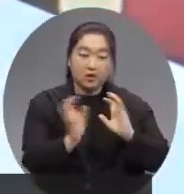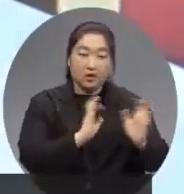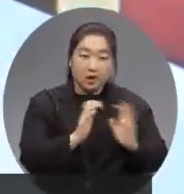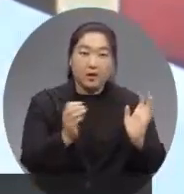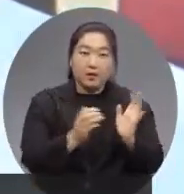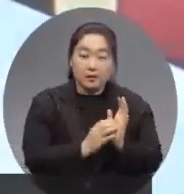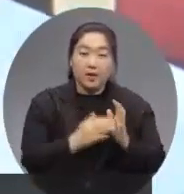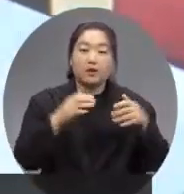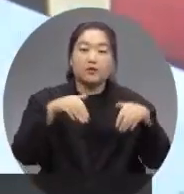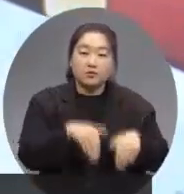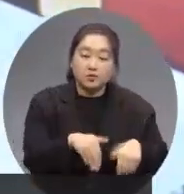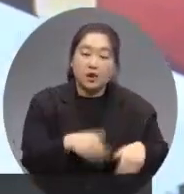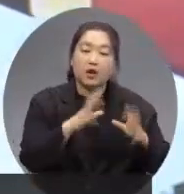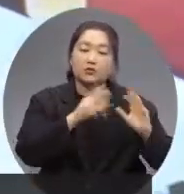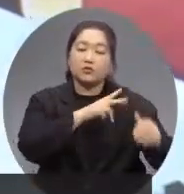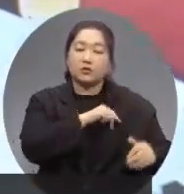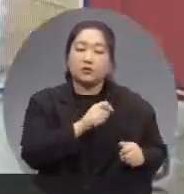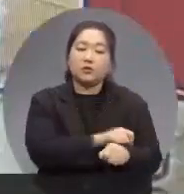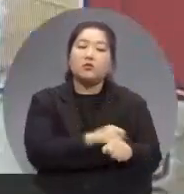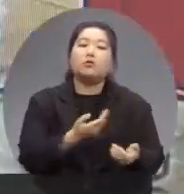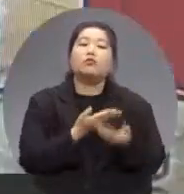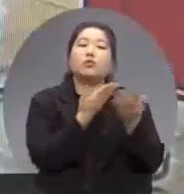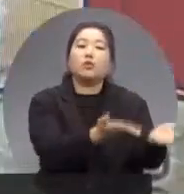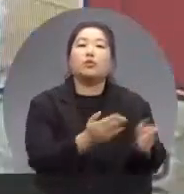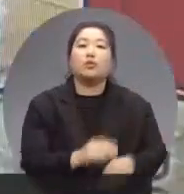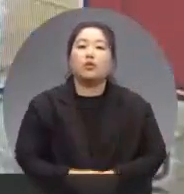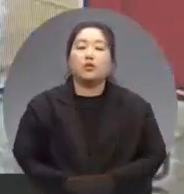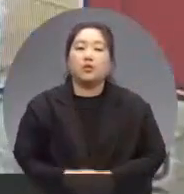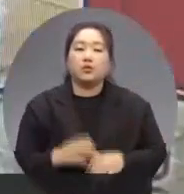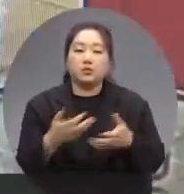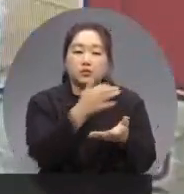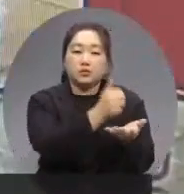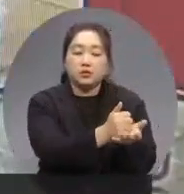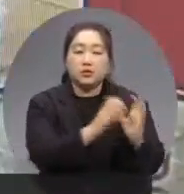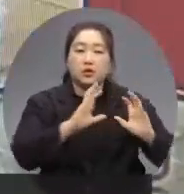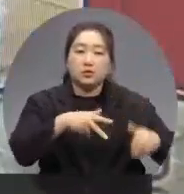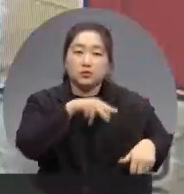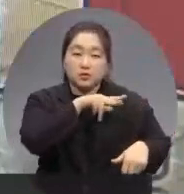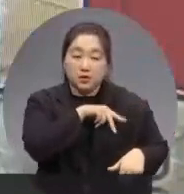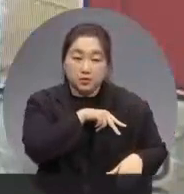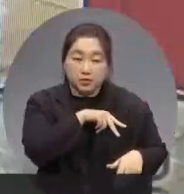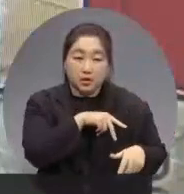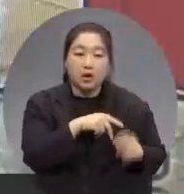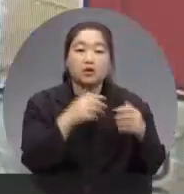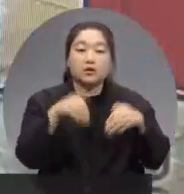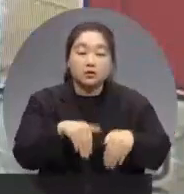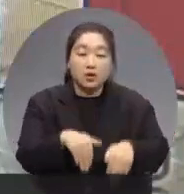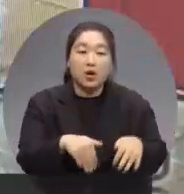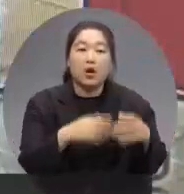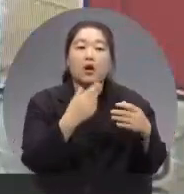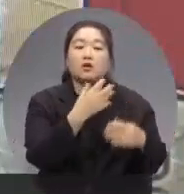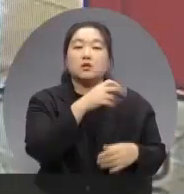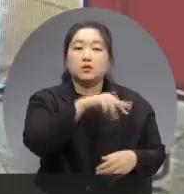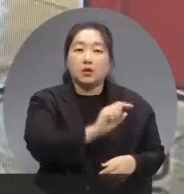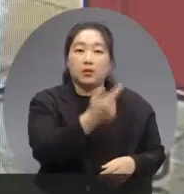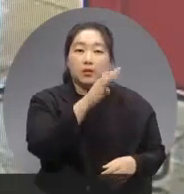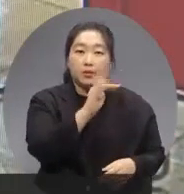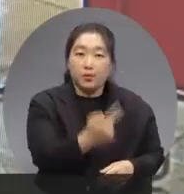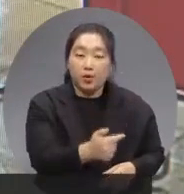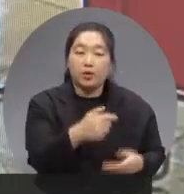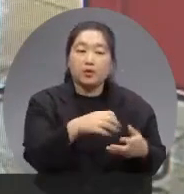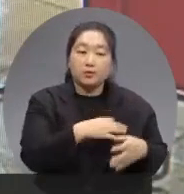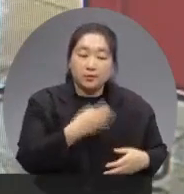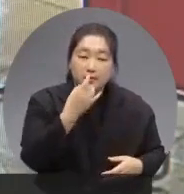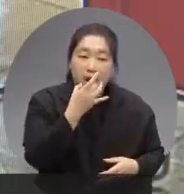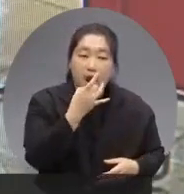국회의원들과 수행원들에게만 특식을 줬습니다 지사와 국회의원 수행원들의 식판에는 전북 내장밥의 아롱사태